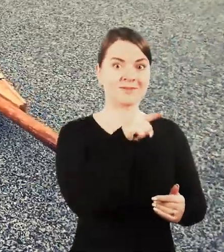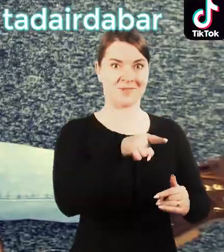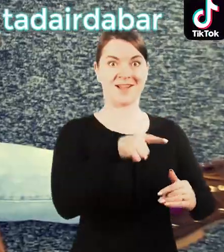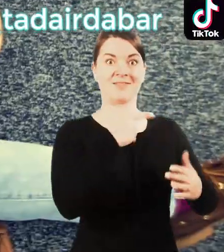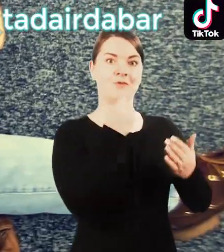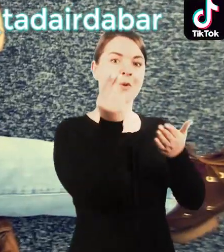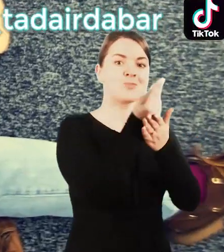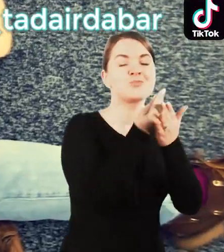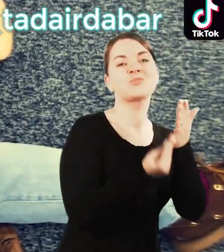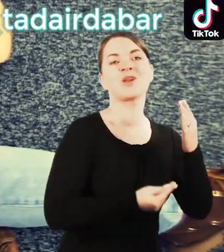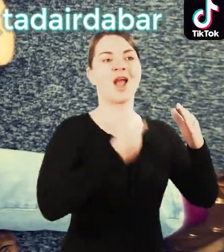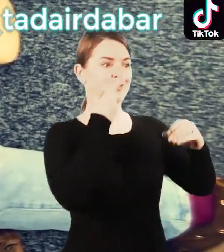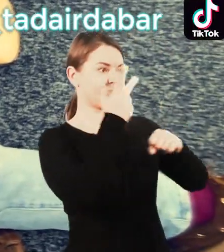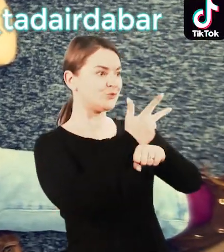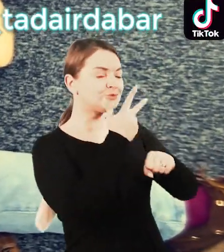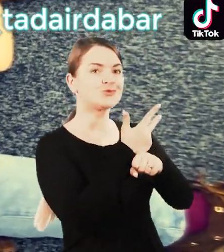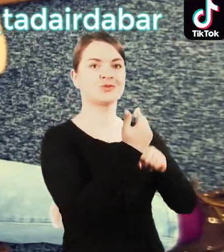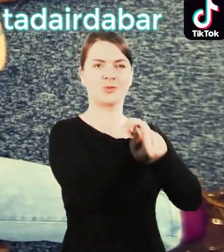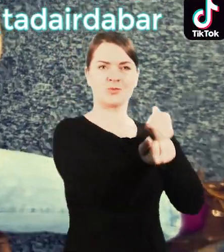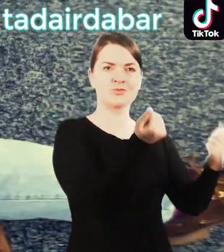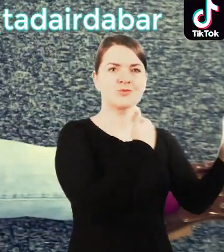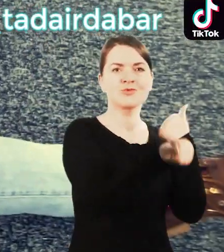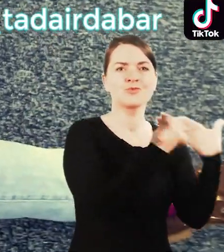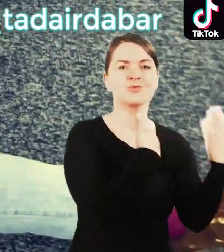kamuolį, atsiųskite man nupieštą arba